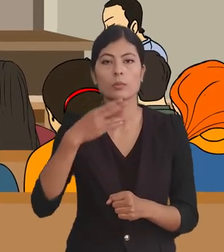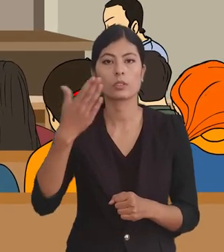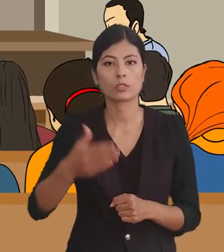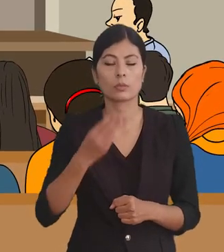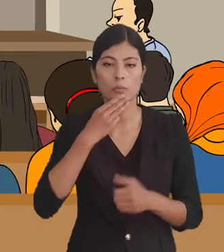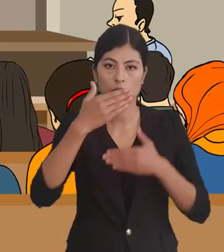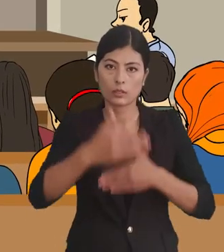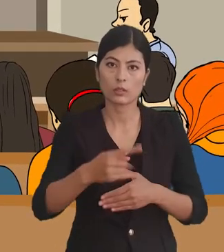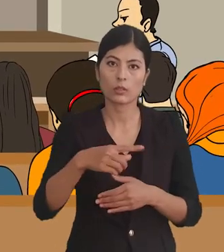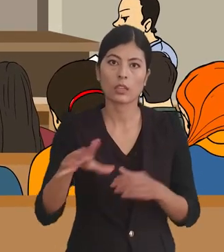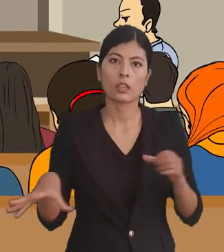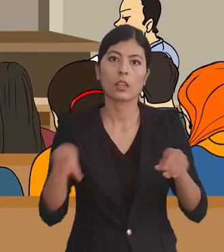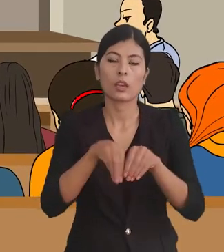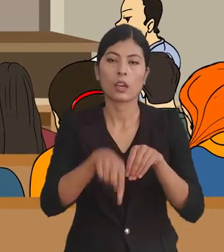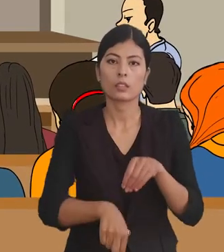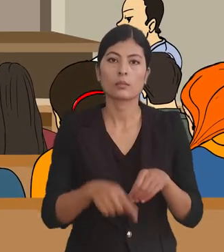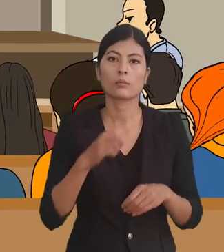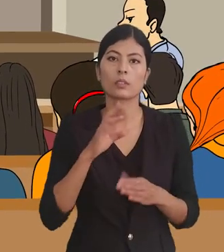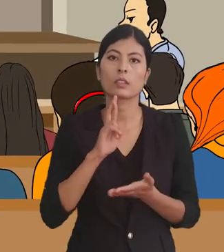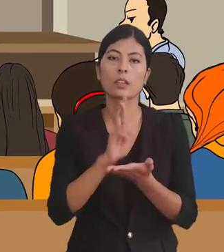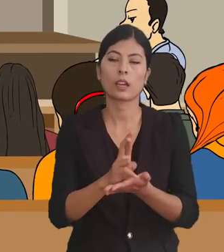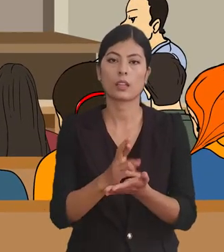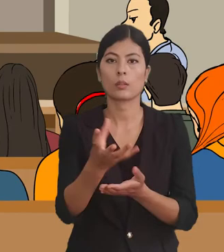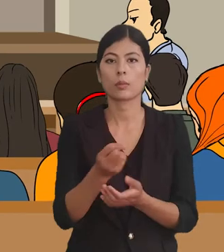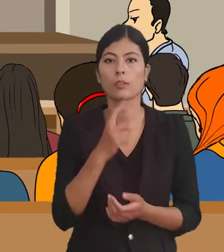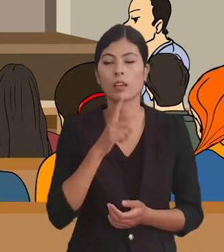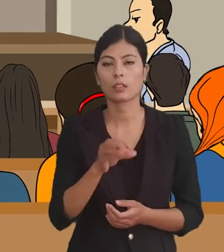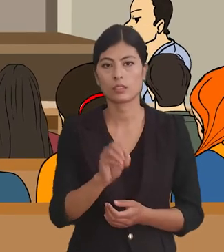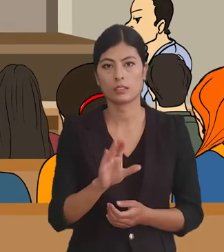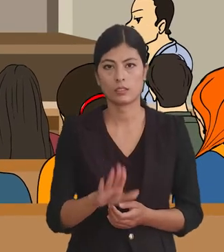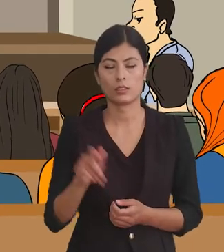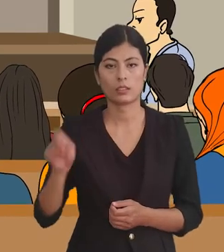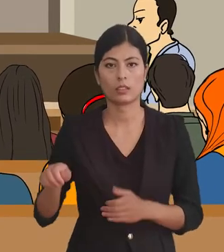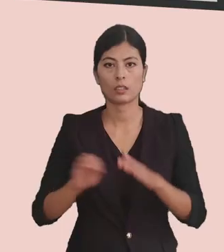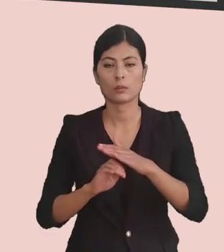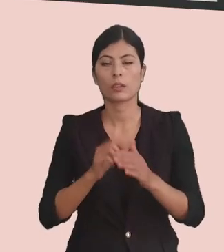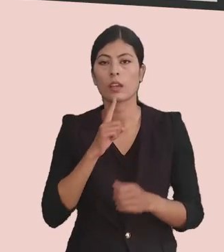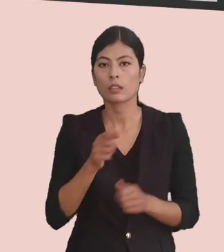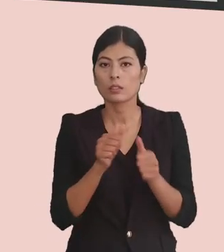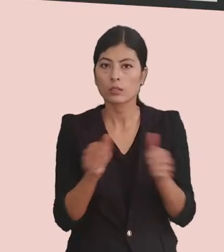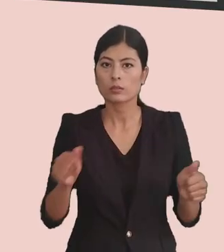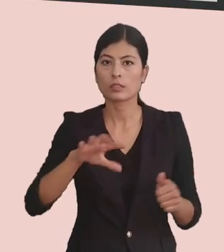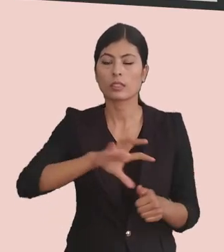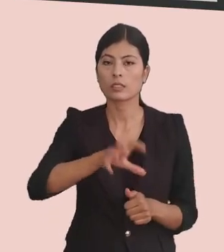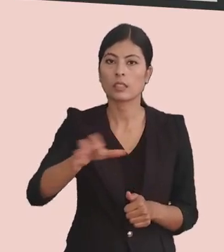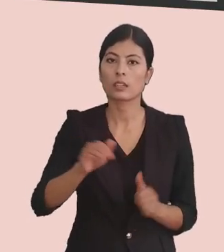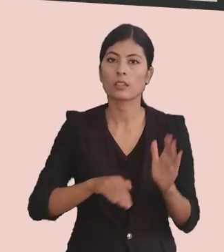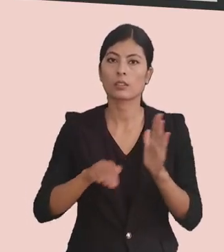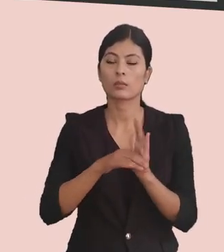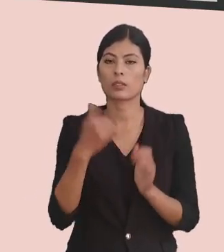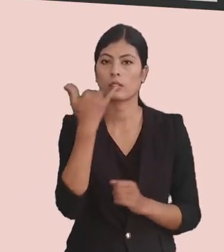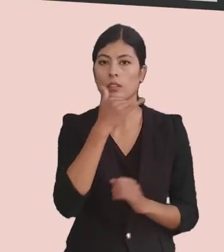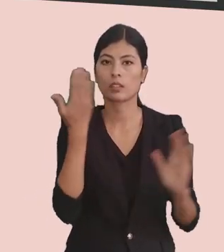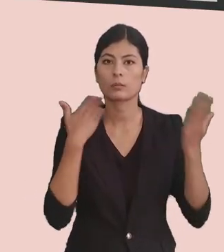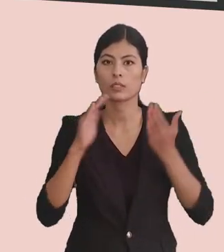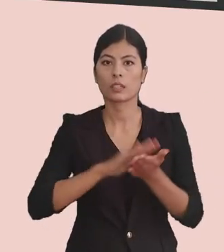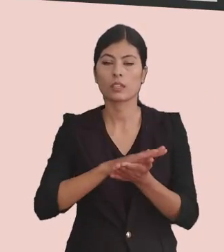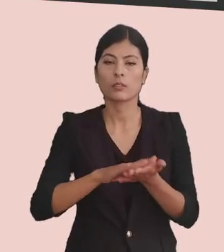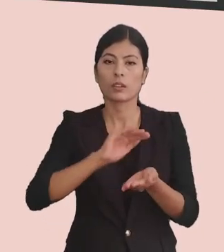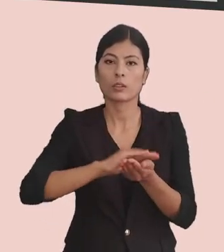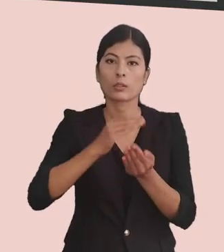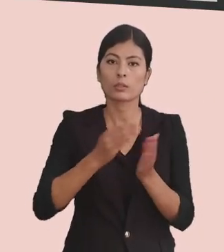लागि अन्तरिम राहत पाउने आदेश दिन्छ। न्यायिक समितिको आदेश बमोजिम स्थानीय तहको लैङ्गिक हिंसा निवारण